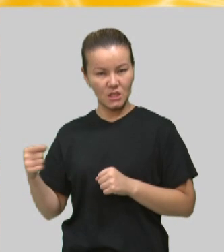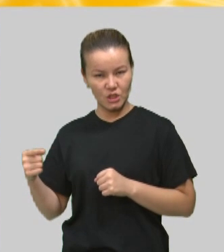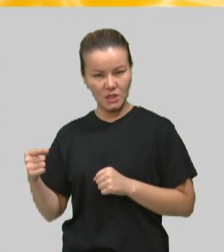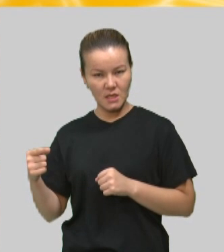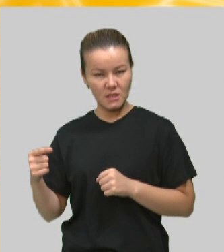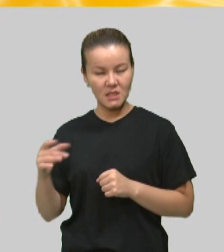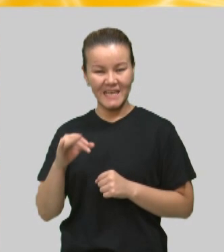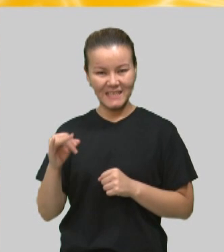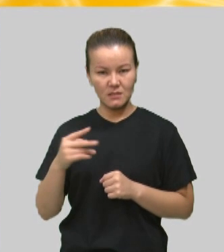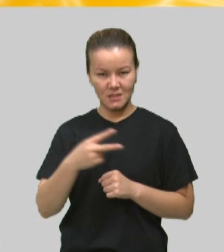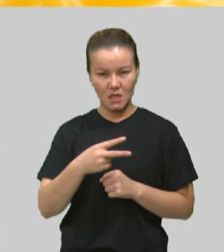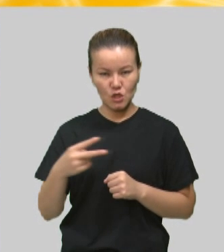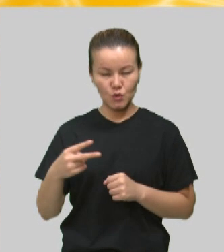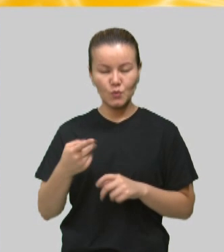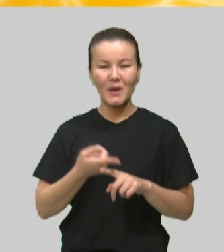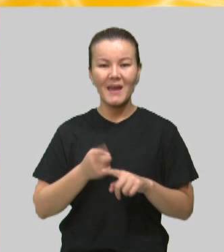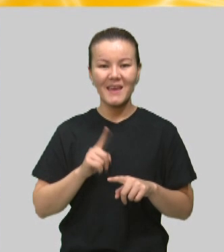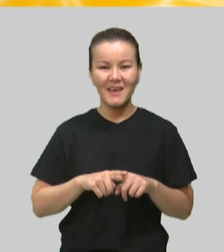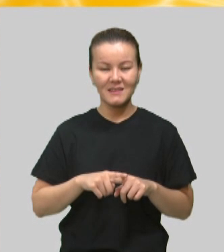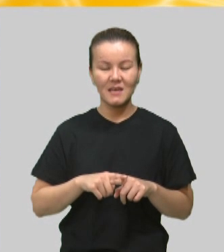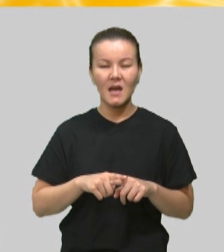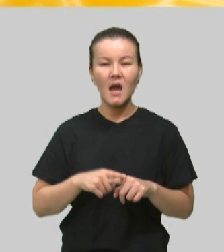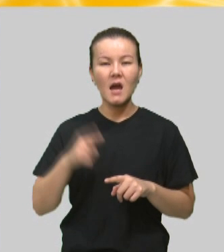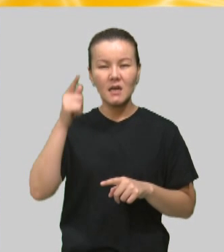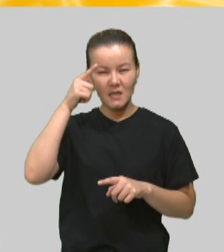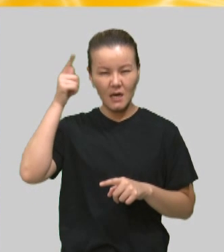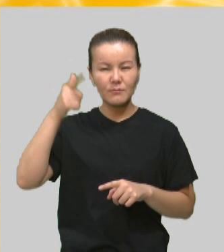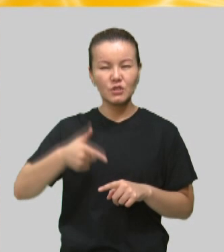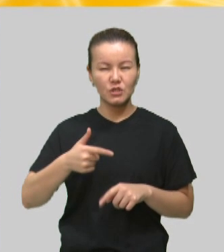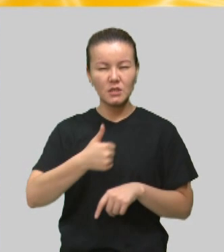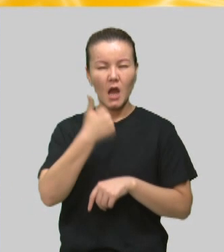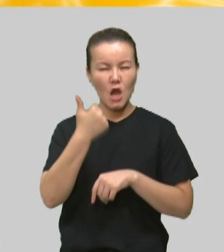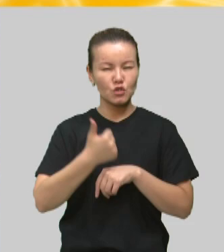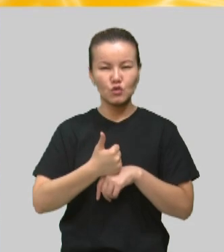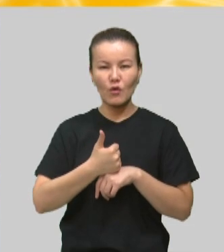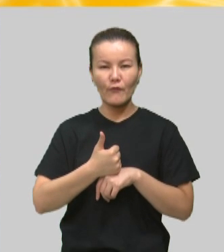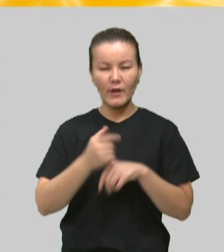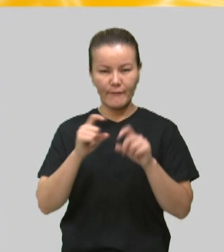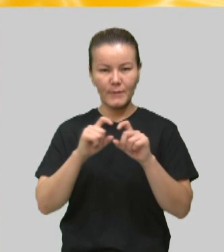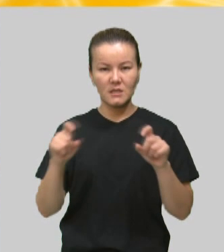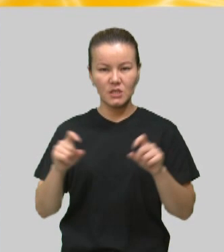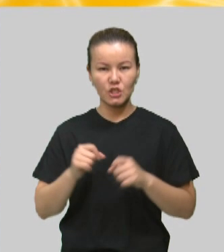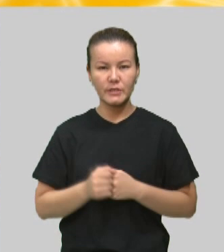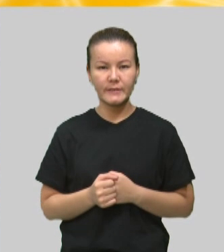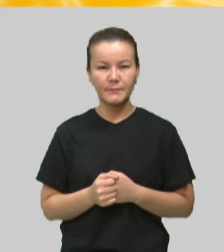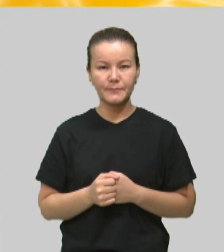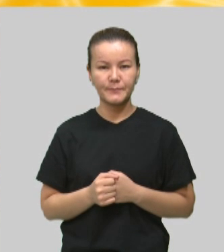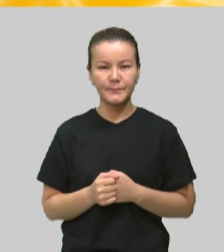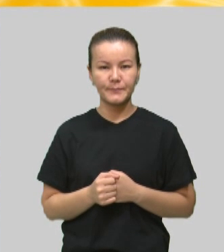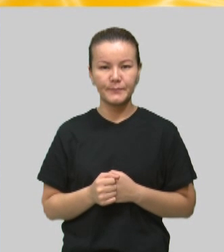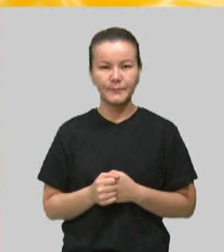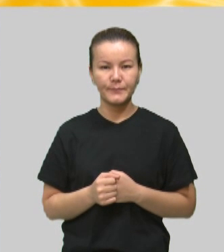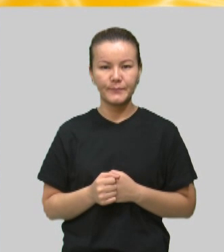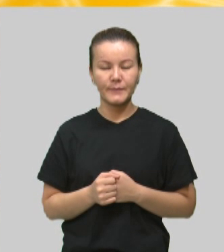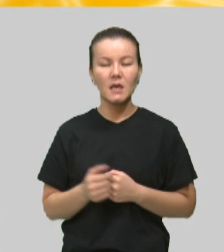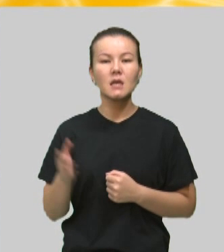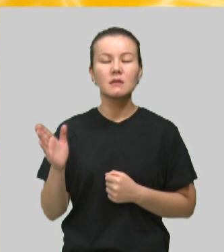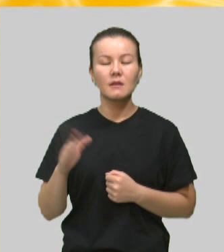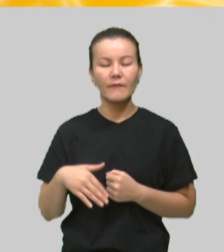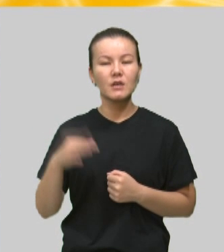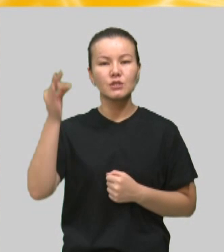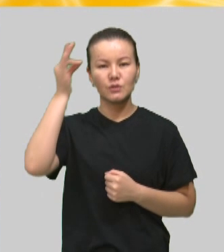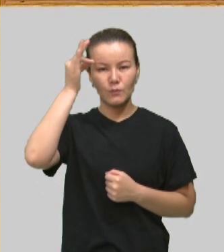Подлежащее и сказуемое – это грамматическая основа предложения.